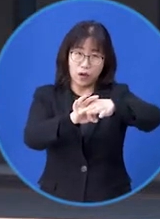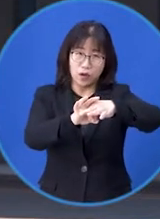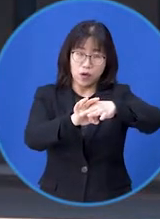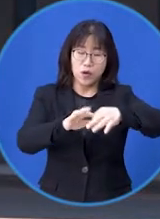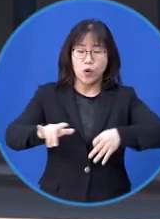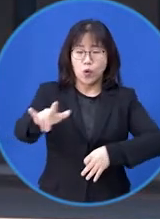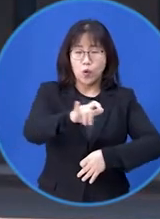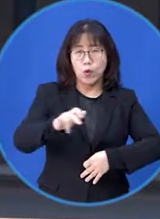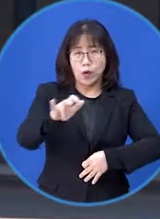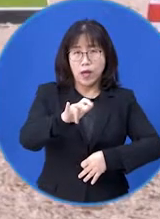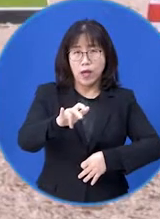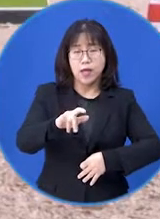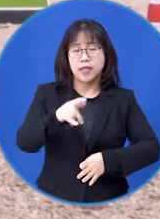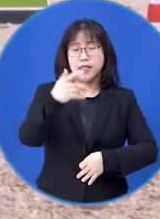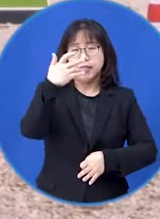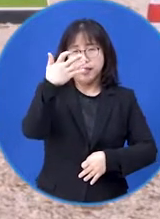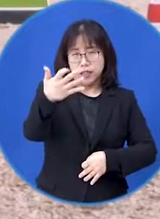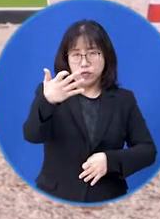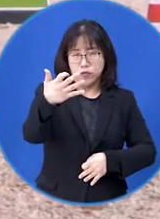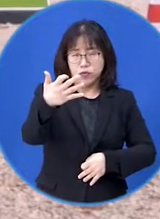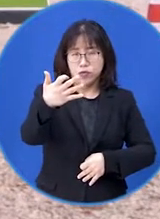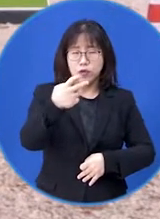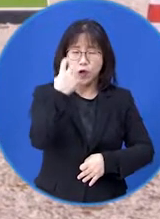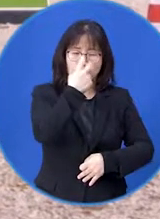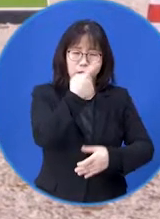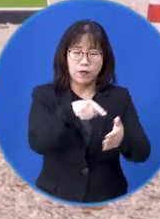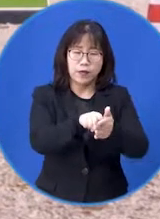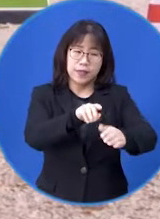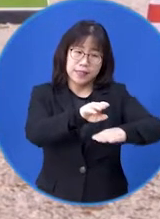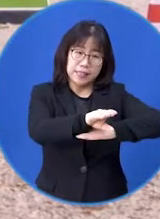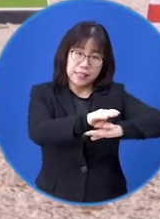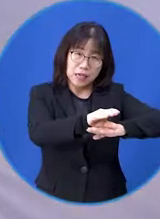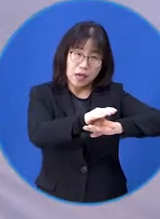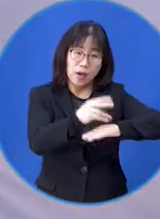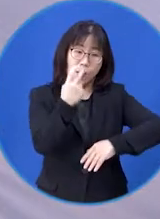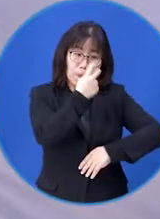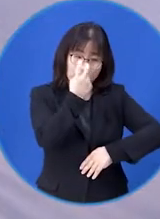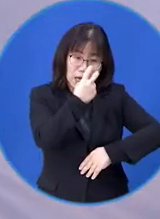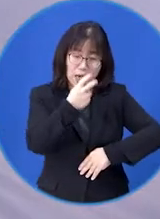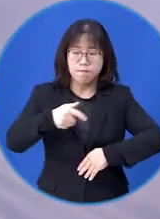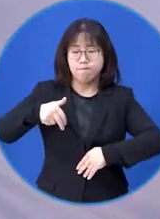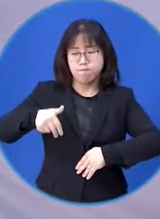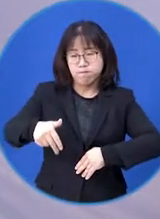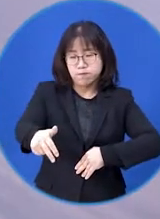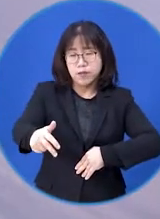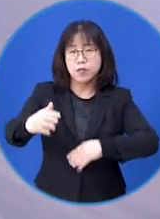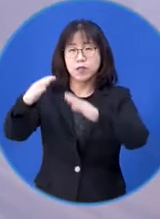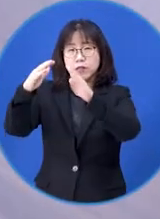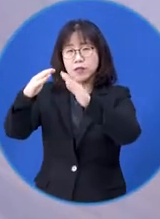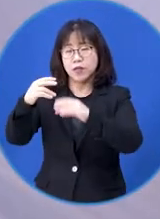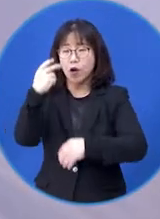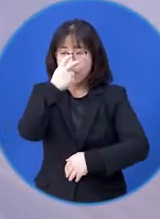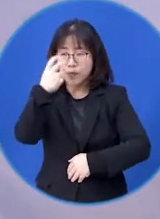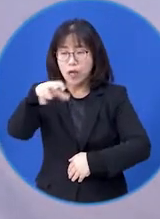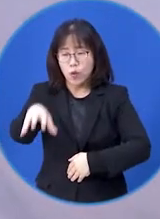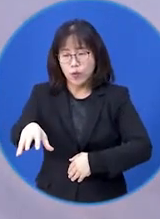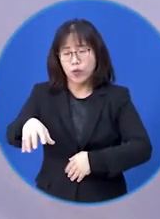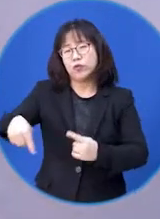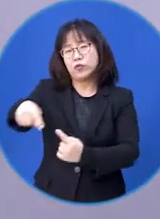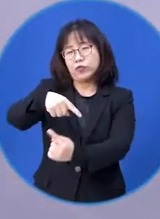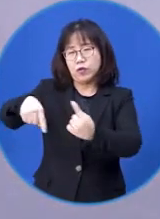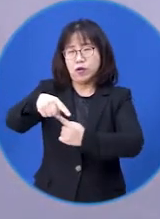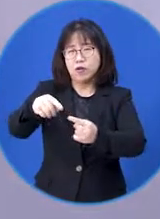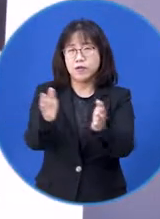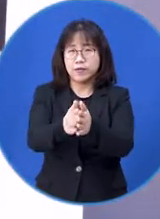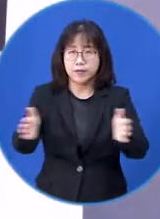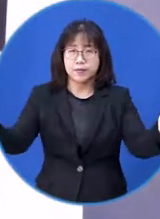보다 편리하게 받을 수 있는 승차검사선별진료소와 도보선별진료소를 이대서울병원 앞 공영주차장